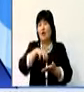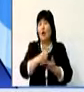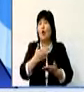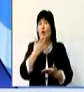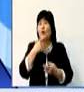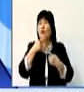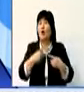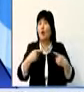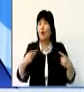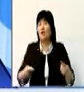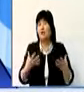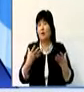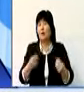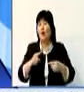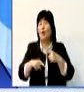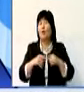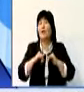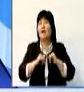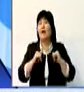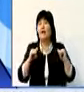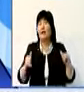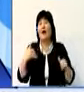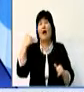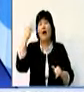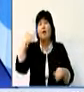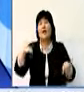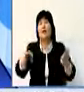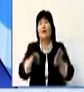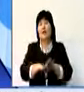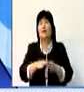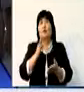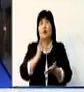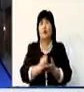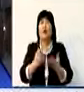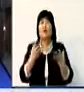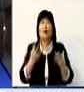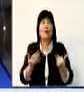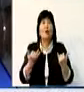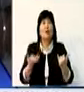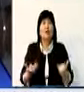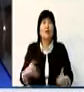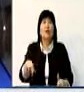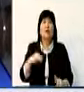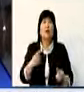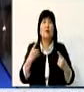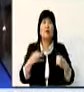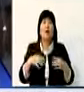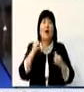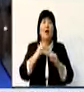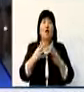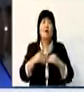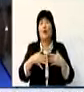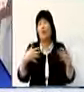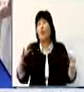мен ұлыстардың ынтымағы одан әрі нығайып, арман тілегін бір ғана қостыратын күн. Бүгінде мерейлі мерекеге әр отбасыға